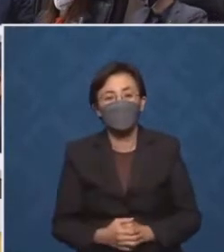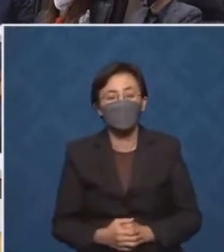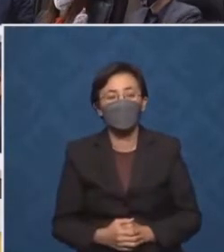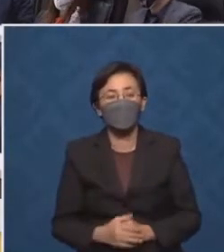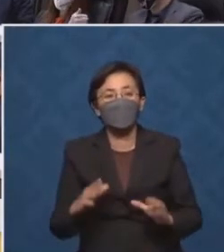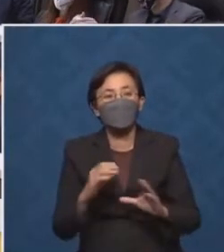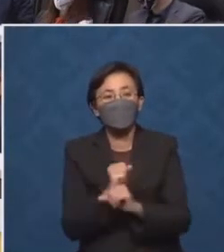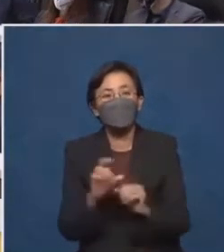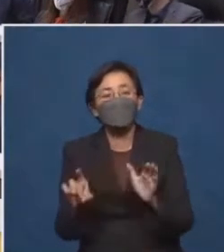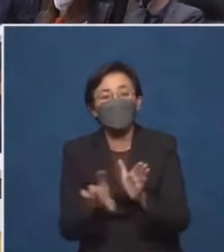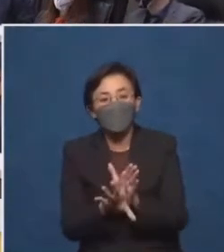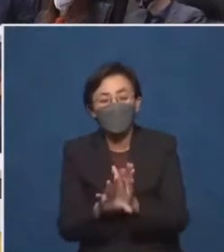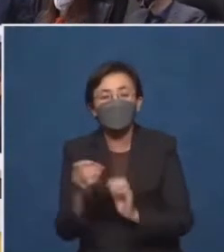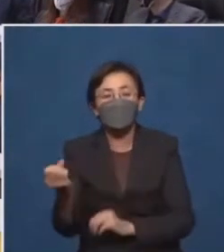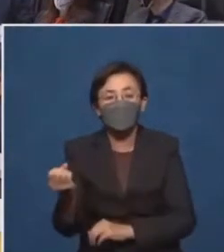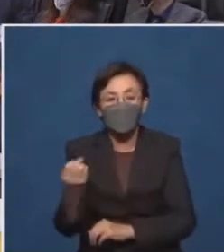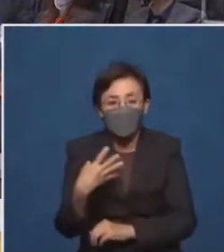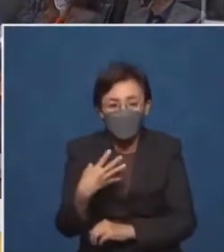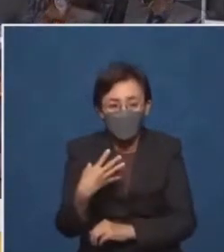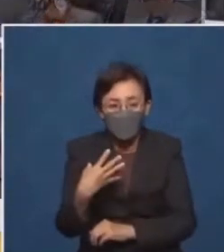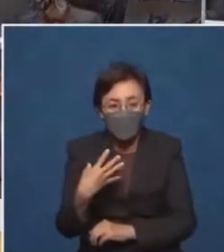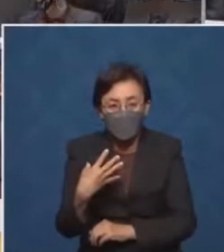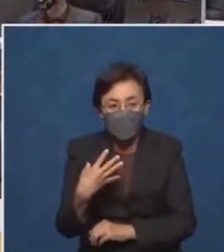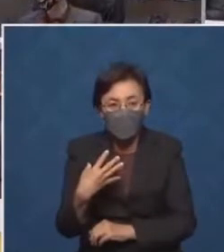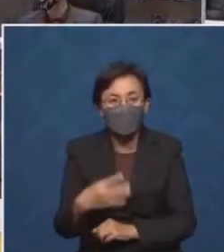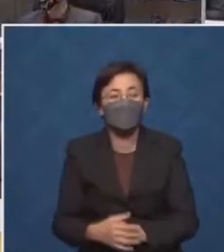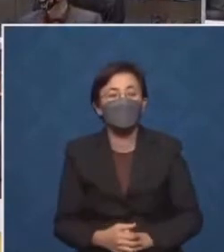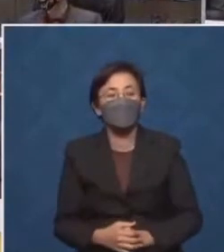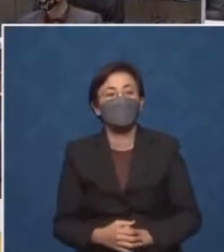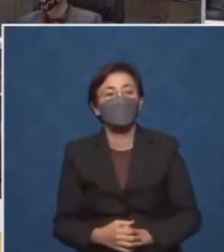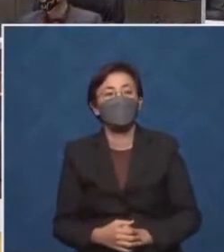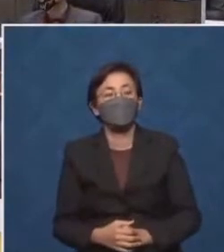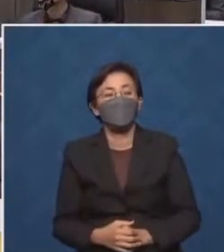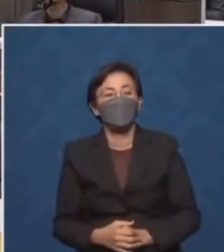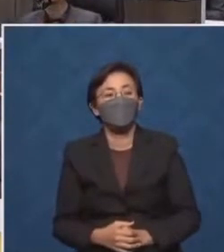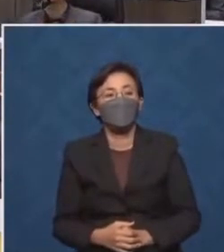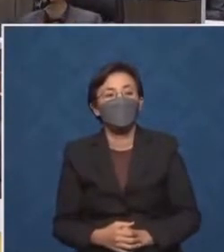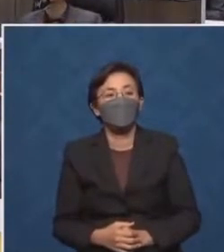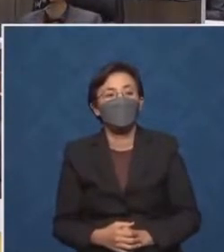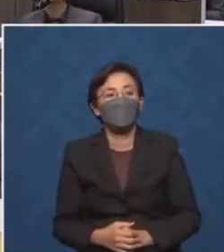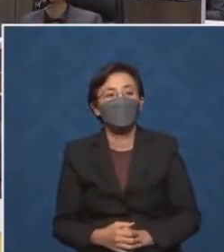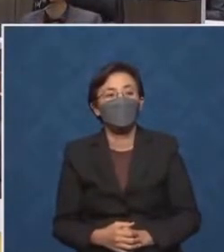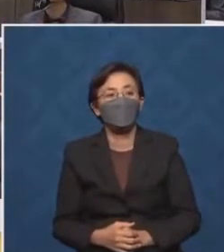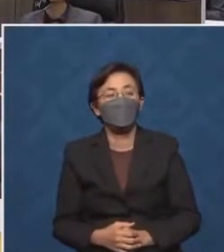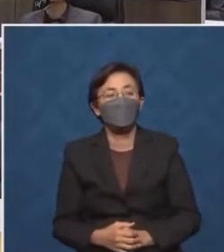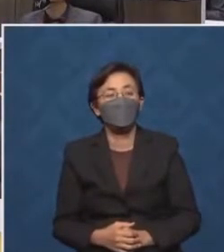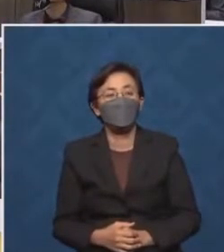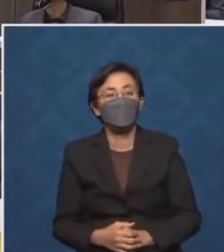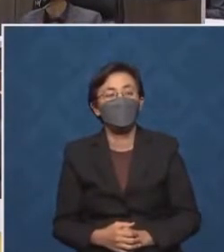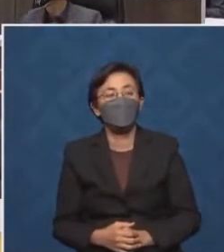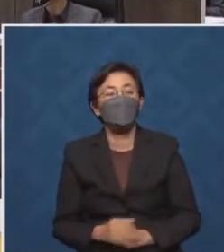สุดท้ายเขาบอกกับมาจบแบนี้ครับขอไปบริจากทโแค